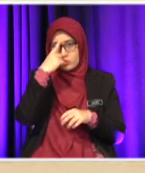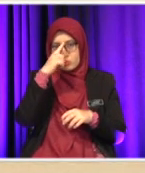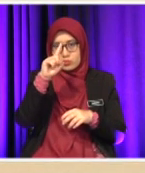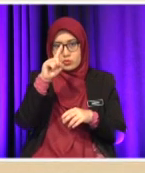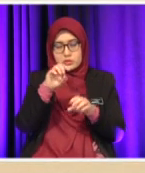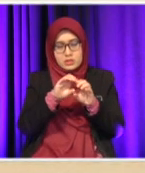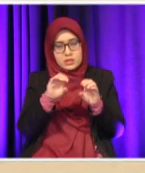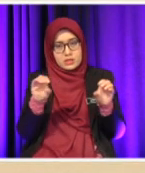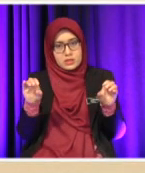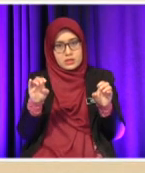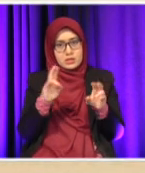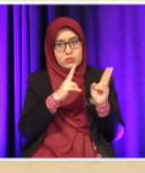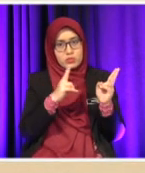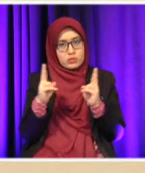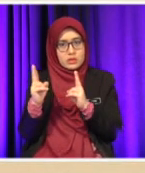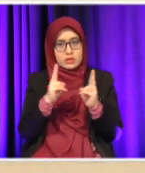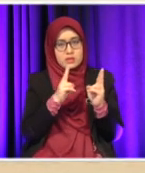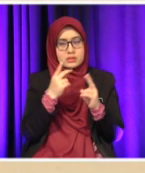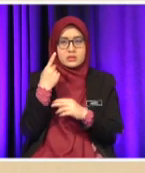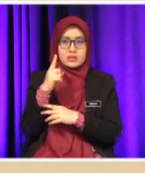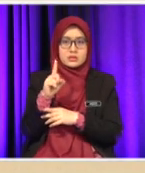kalau kita gunakan